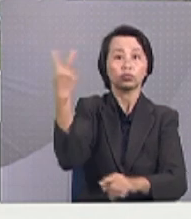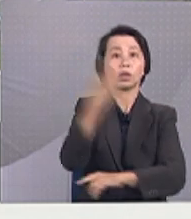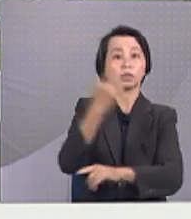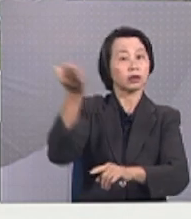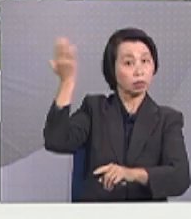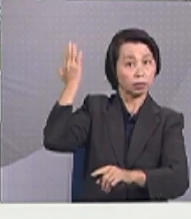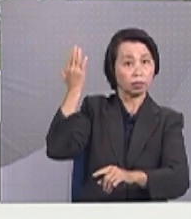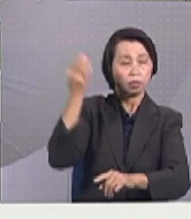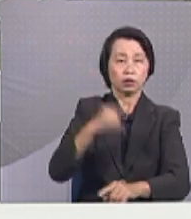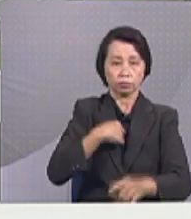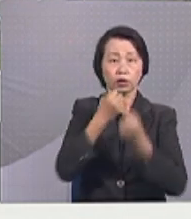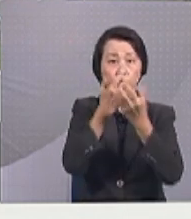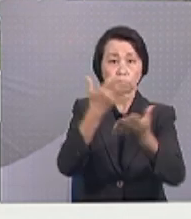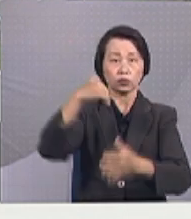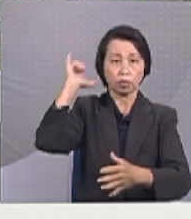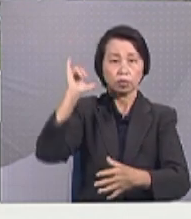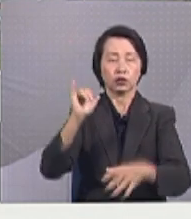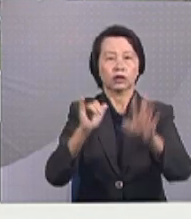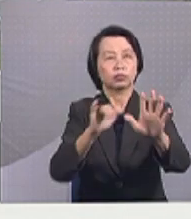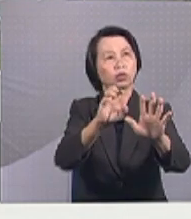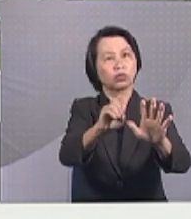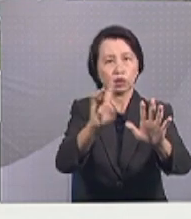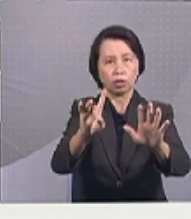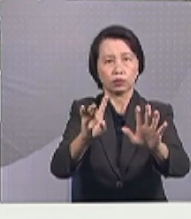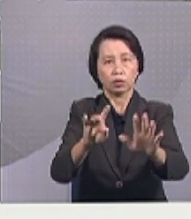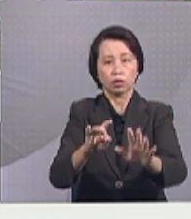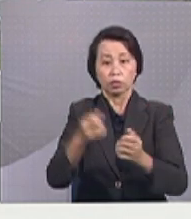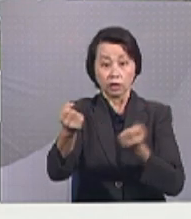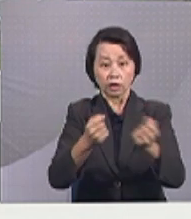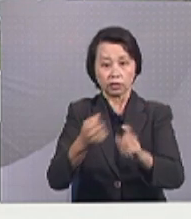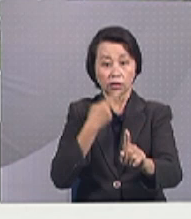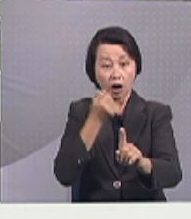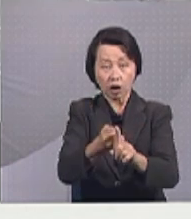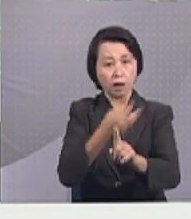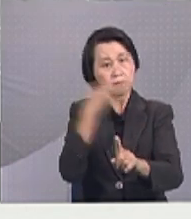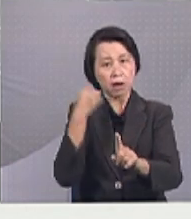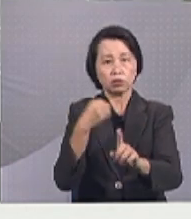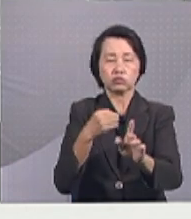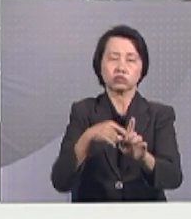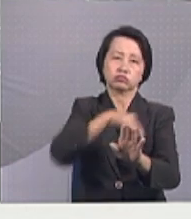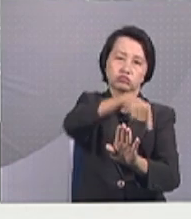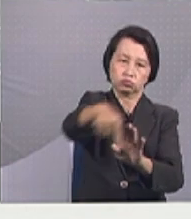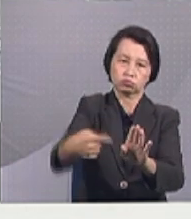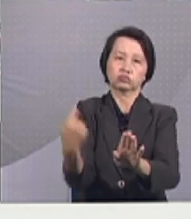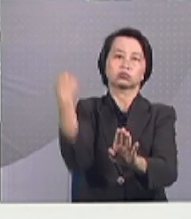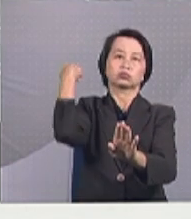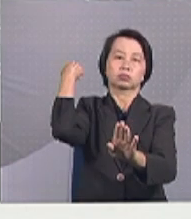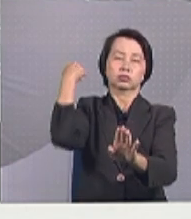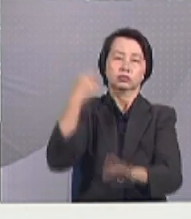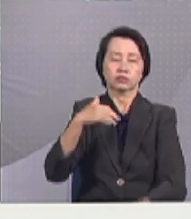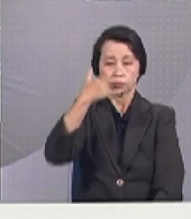Kemarin. Saya umumkan semalam 508. Untuk semalam sahaja sebanyak